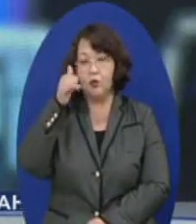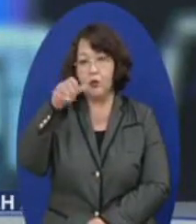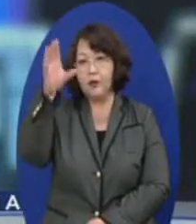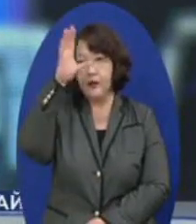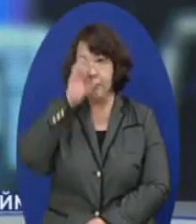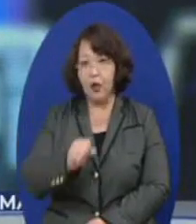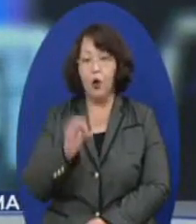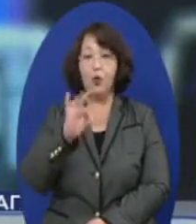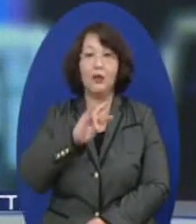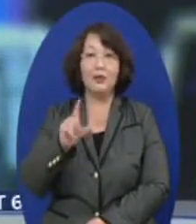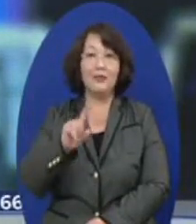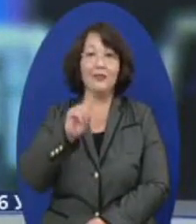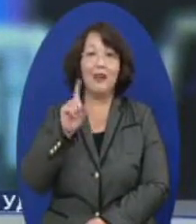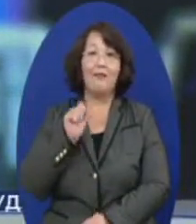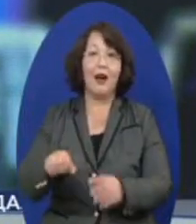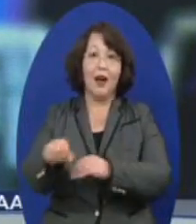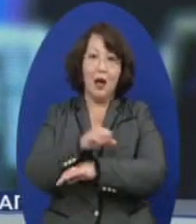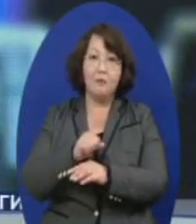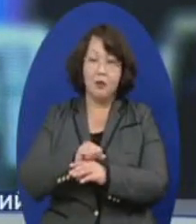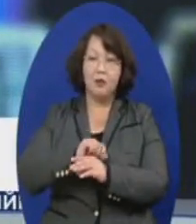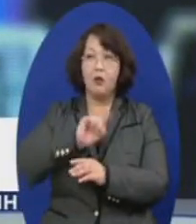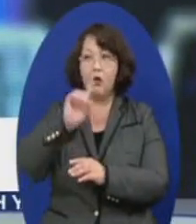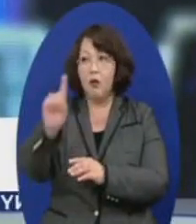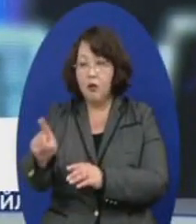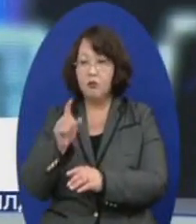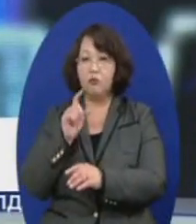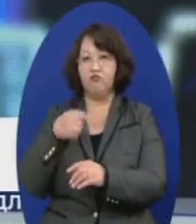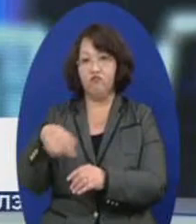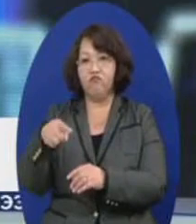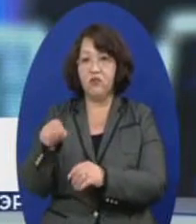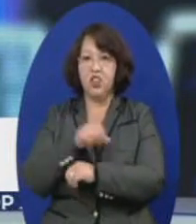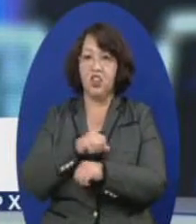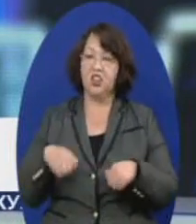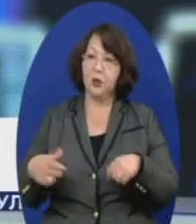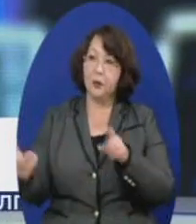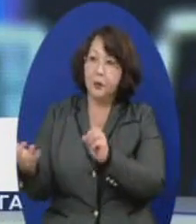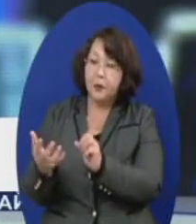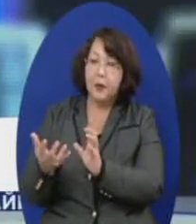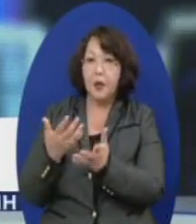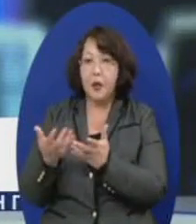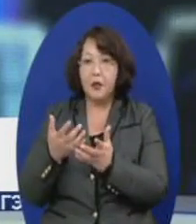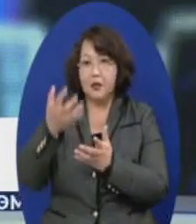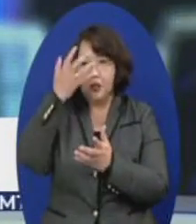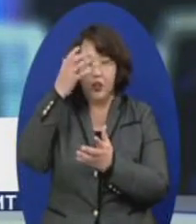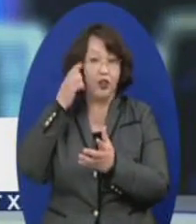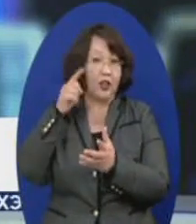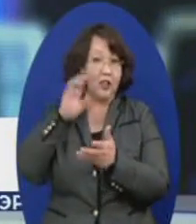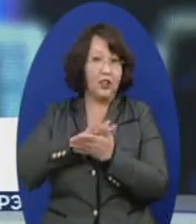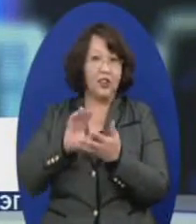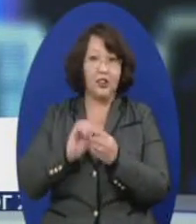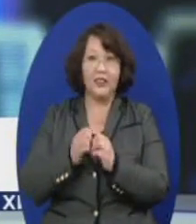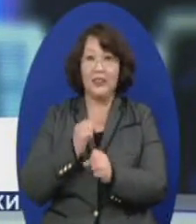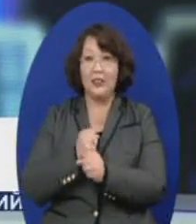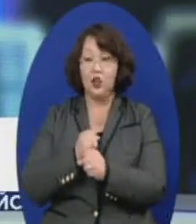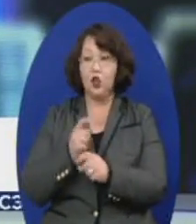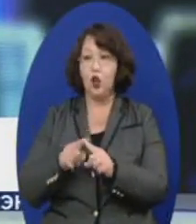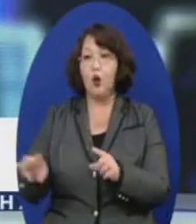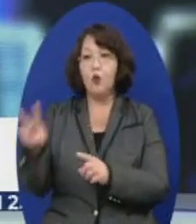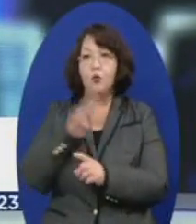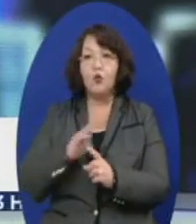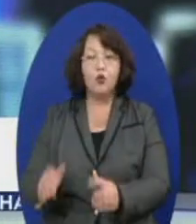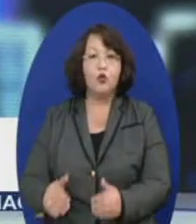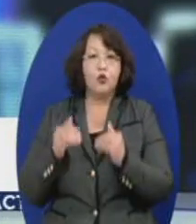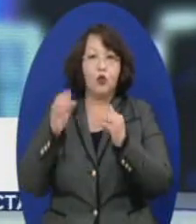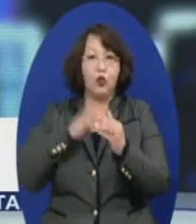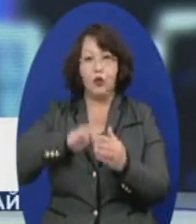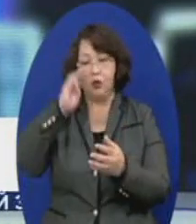Улс ерөнхийлөгчид оюун эрдэнэ Завхан аймагт ажиллах үеэрээ орон нутгийн иргэдтэй уулзлаа. Засгийн газар сэргэжүүлж байгаа шин сэргэлтийн бодлогын хүрээнд орон нутгийн хөгжилд чиглэсэн